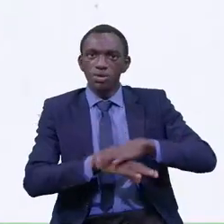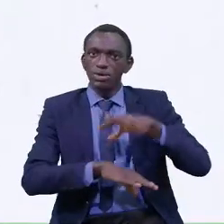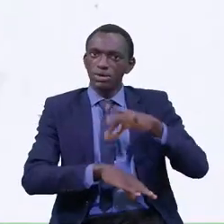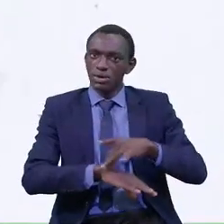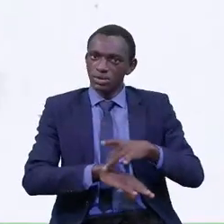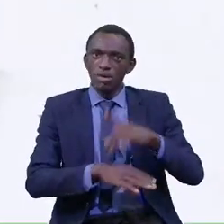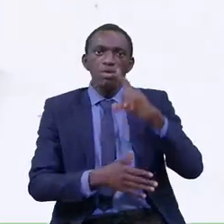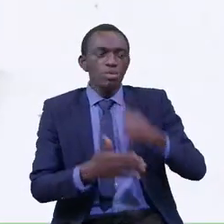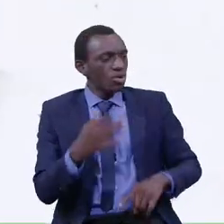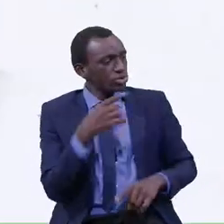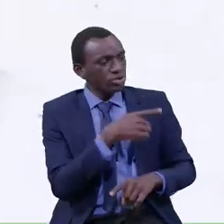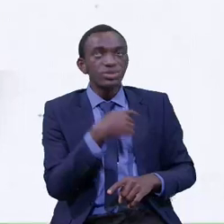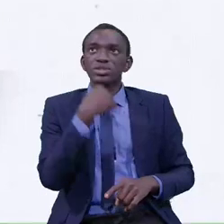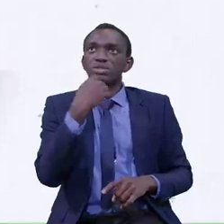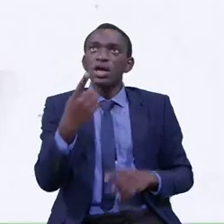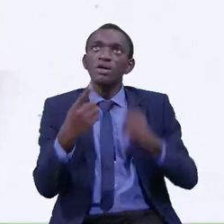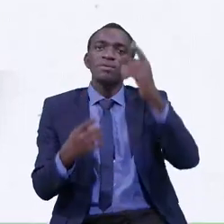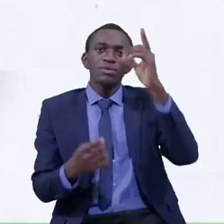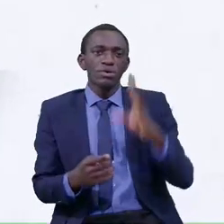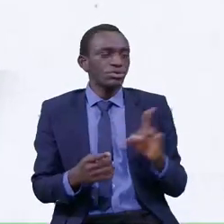que diras-tu à Dieu que tu as fait